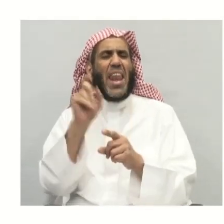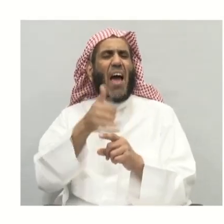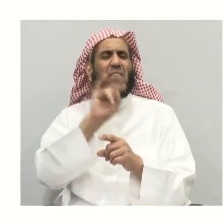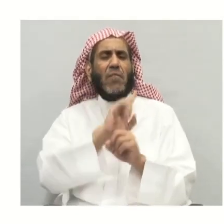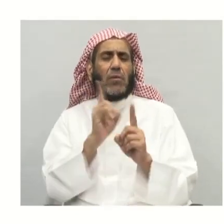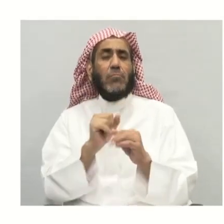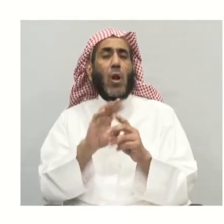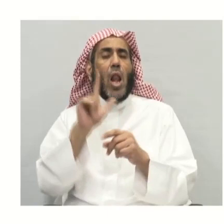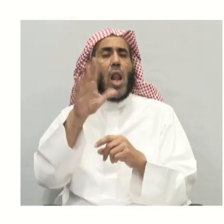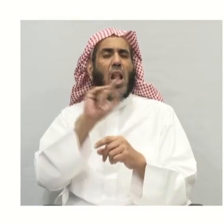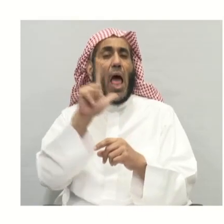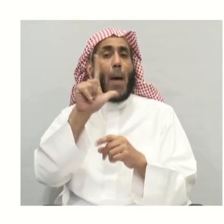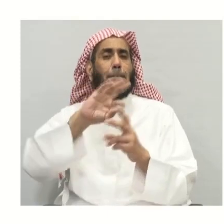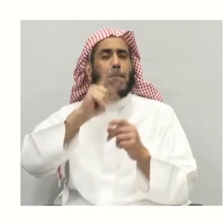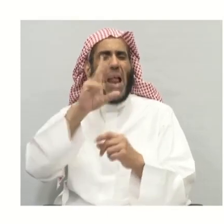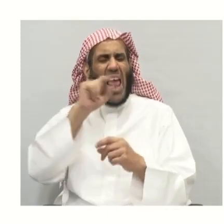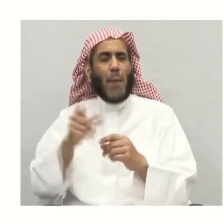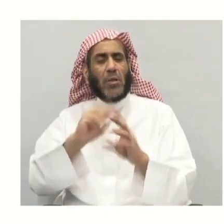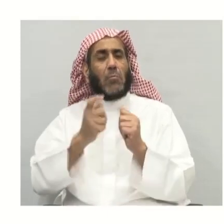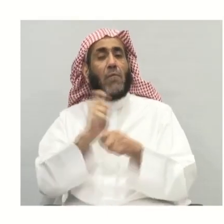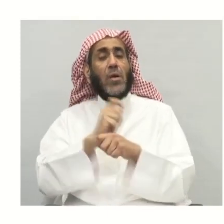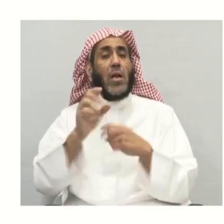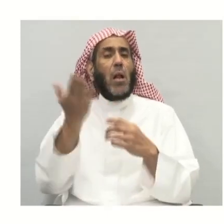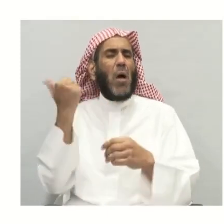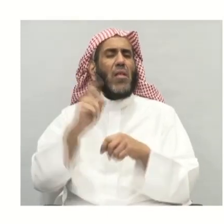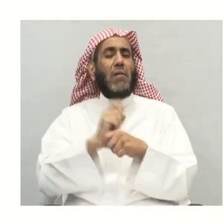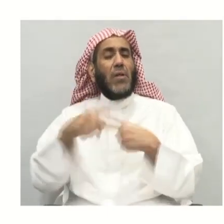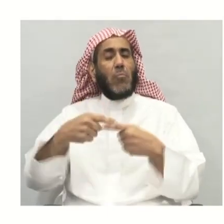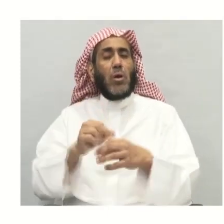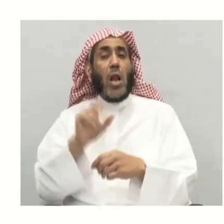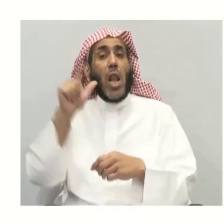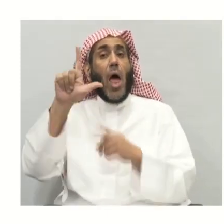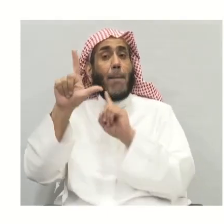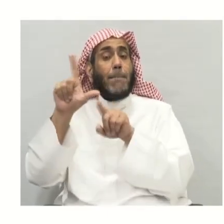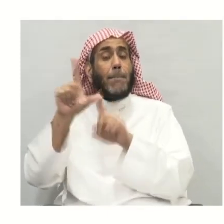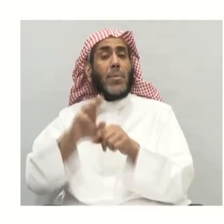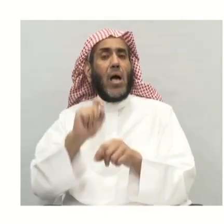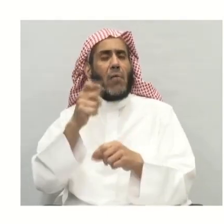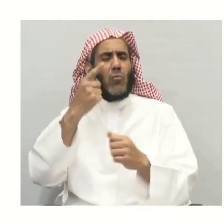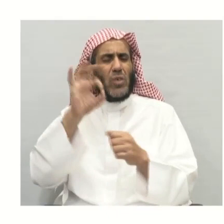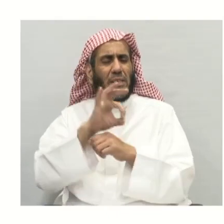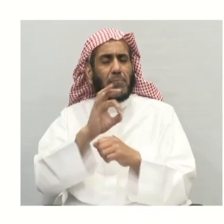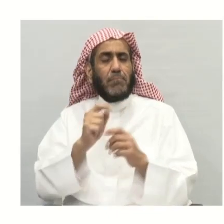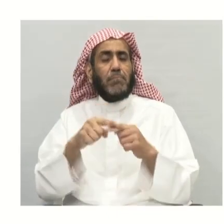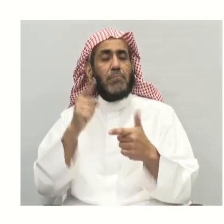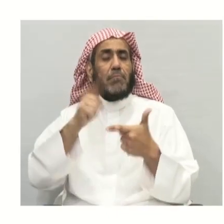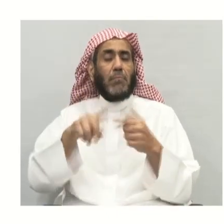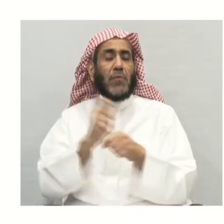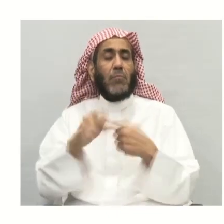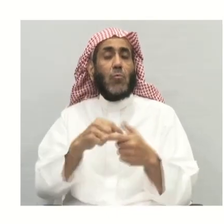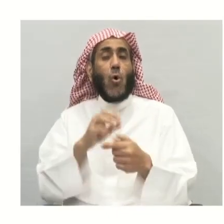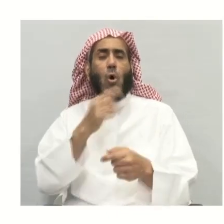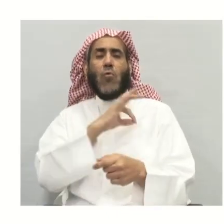التي تقلب الفعل المضارع الى فعل امر وهنا لام الامر هي حرف جزم يجزم الفعل المضارع